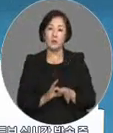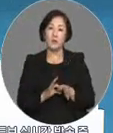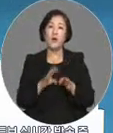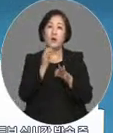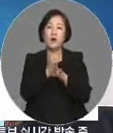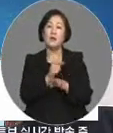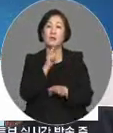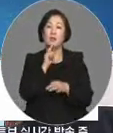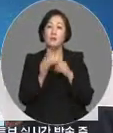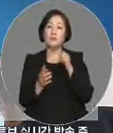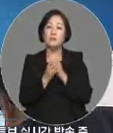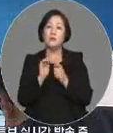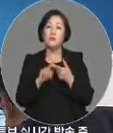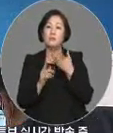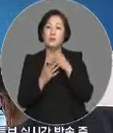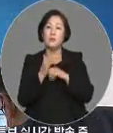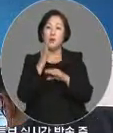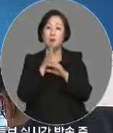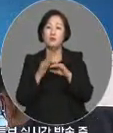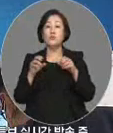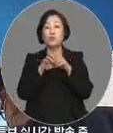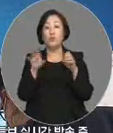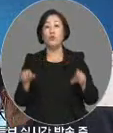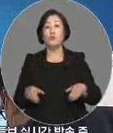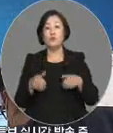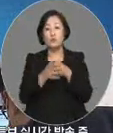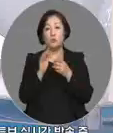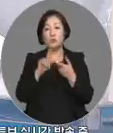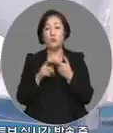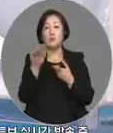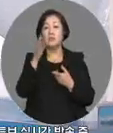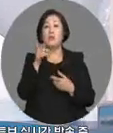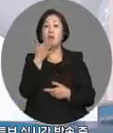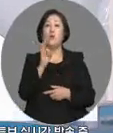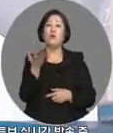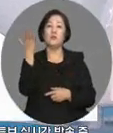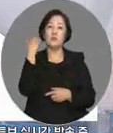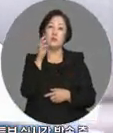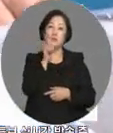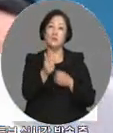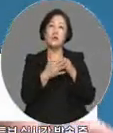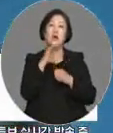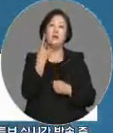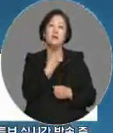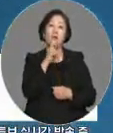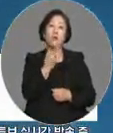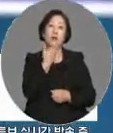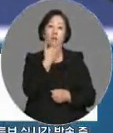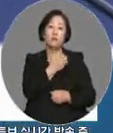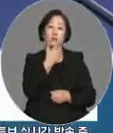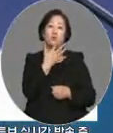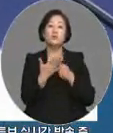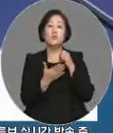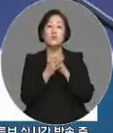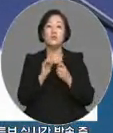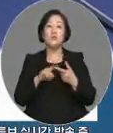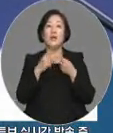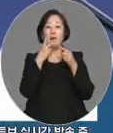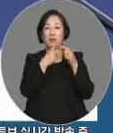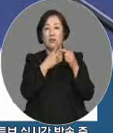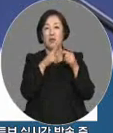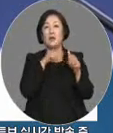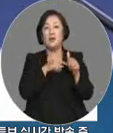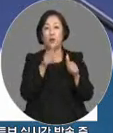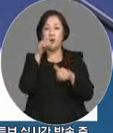것이었습니다. 중도 성향임을 자처하는 오전 처장은 1999년 제2대 울산 교육감 선거에